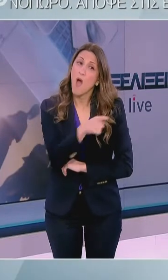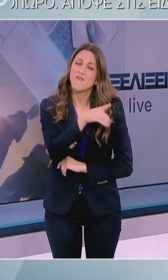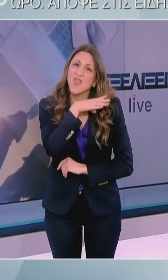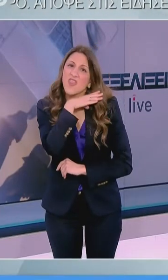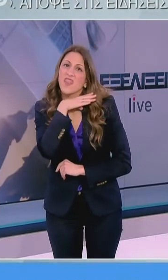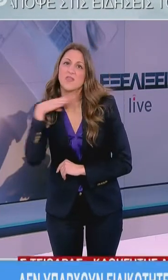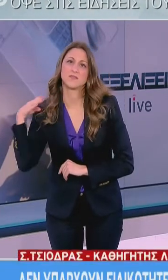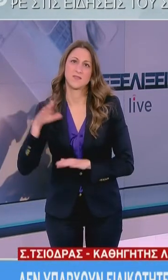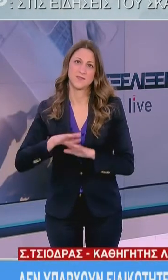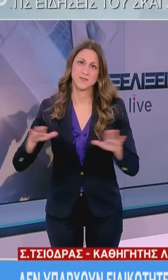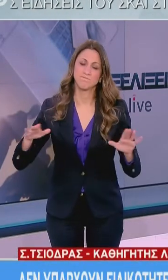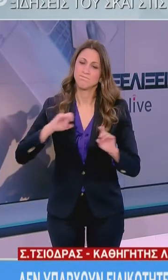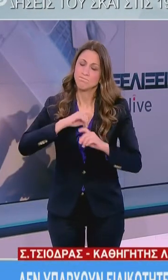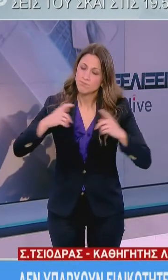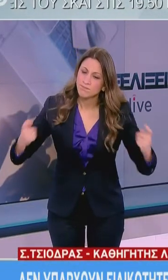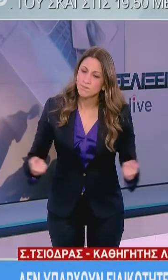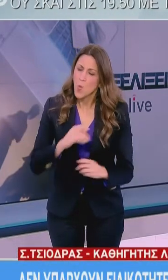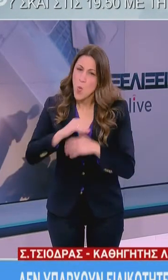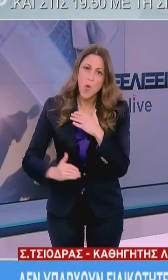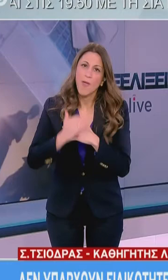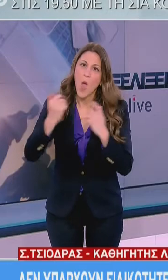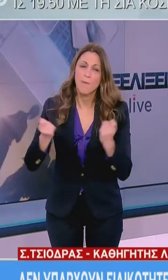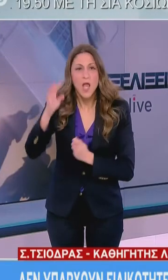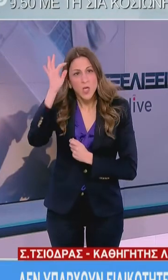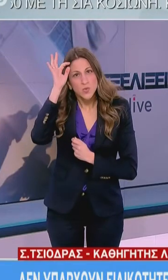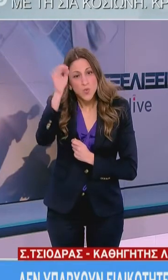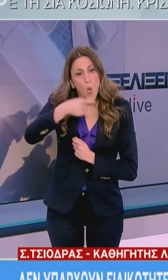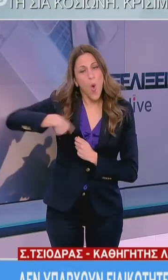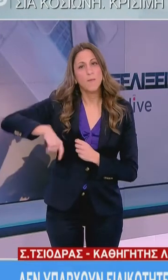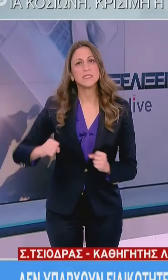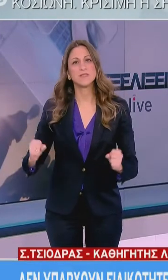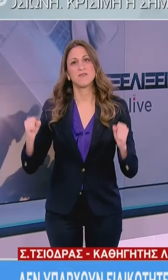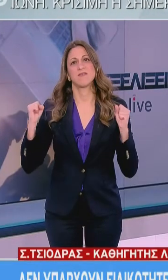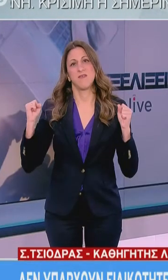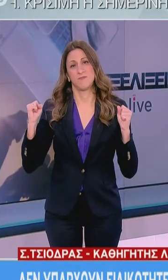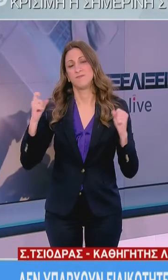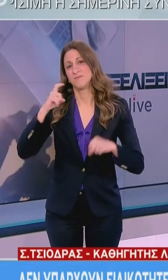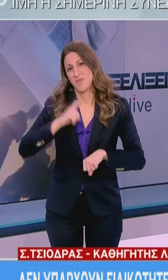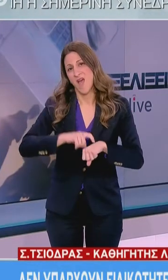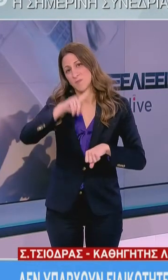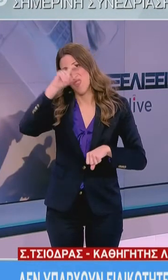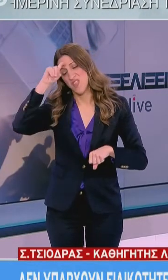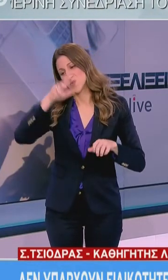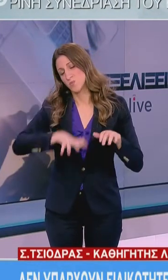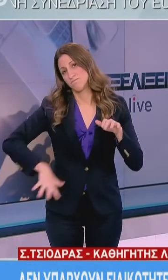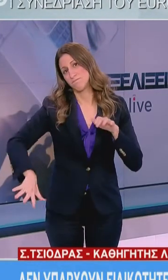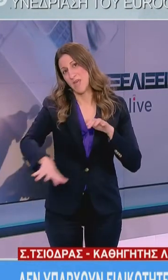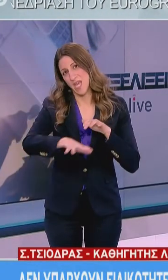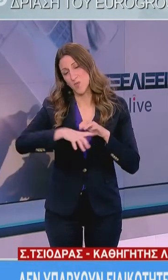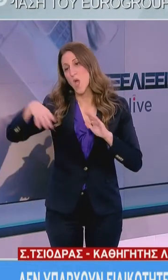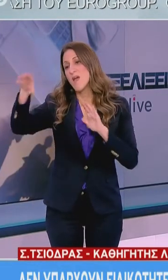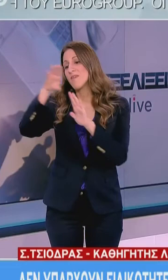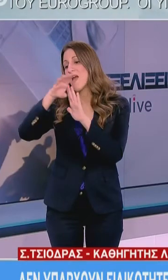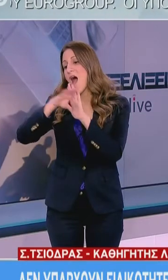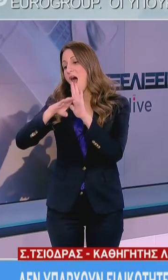αυτούς και φυσικά νοιάζονται για την ποιοτική περίθαλψη, η οποία αυτές τις δύσκολες στιγμές παρέχεται με τους διεθνώς αποδεκτούς